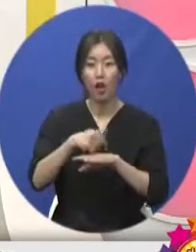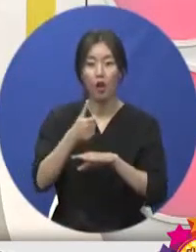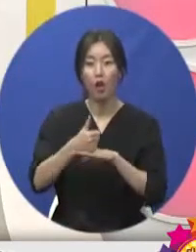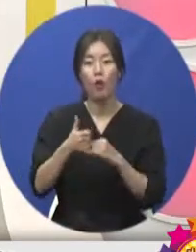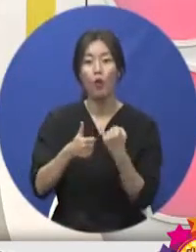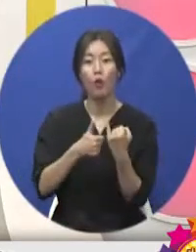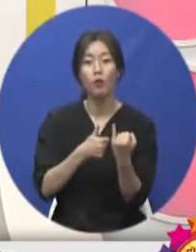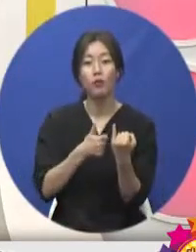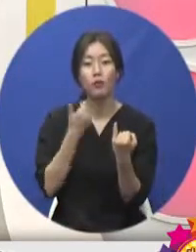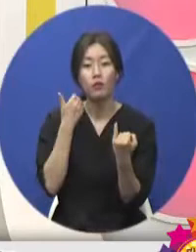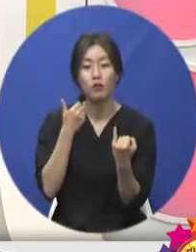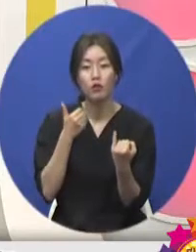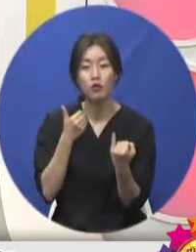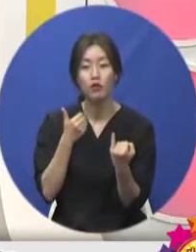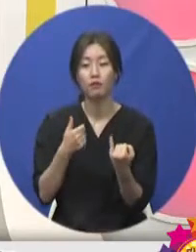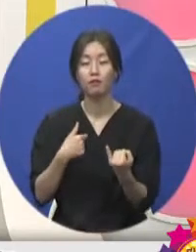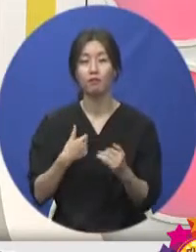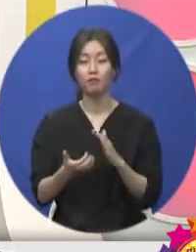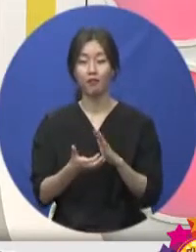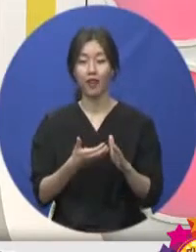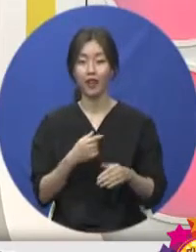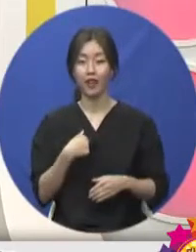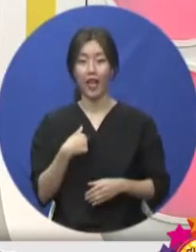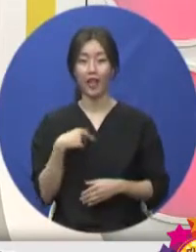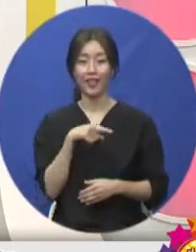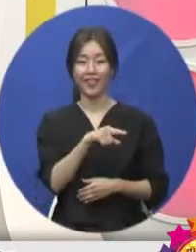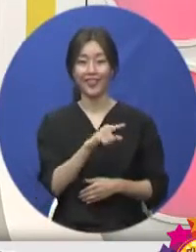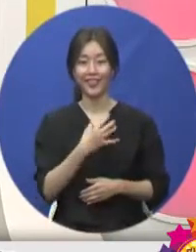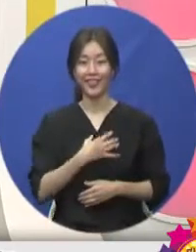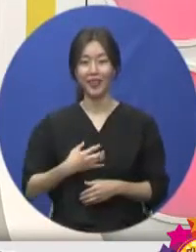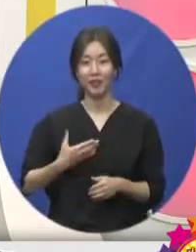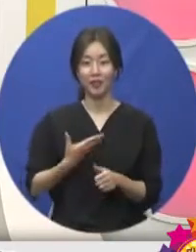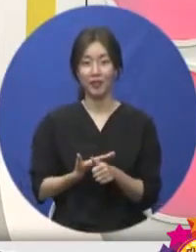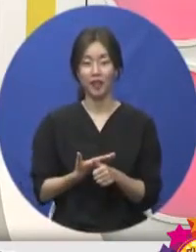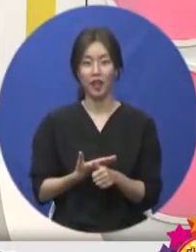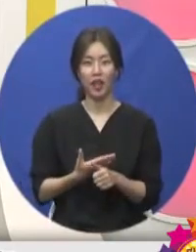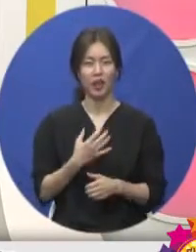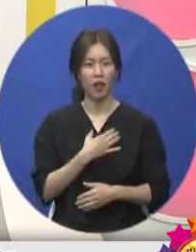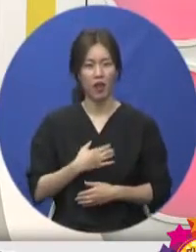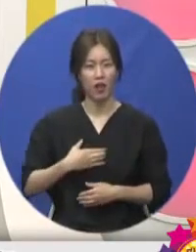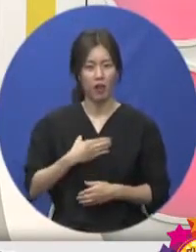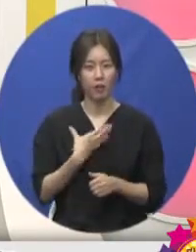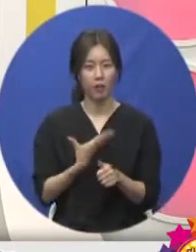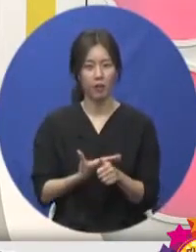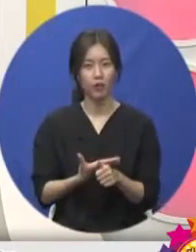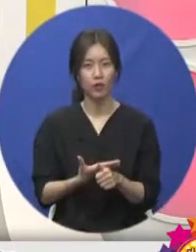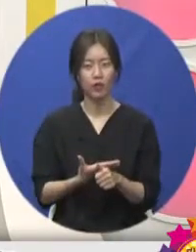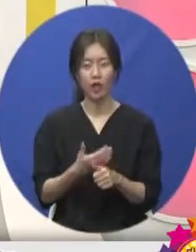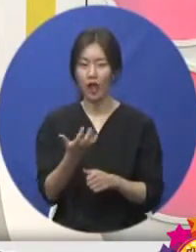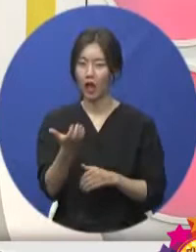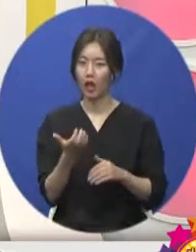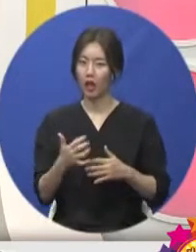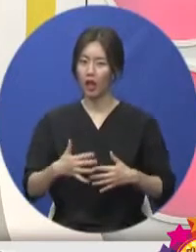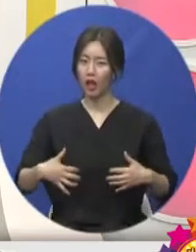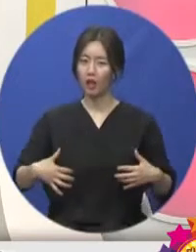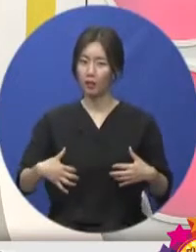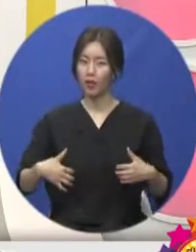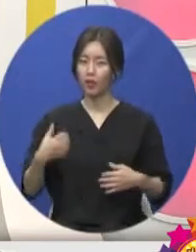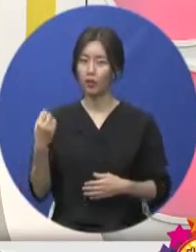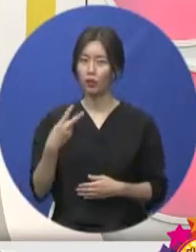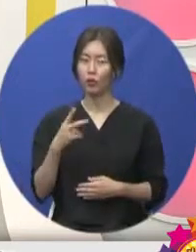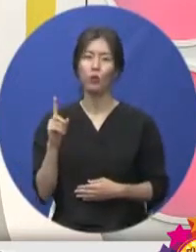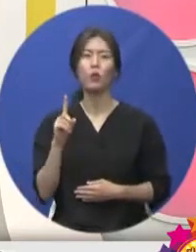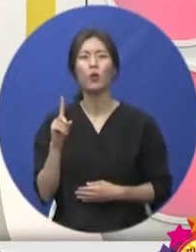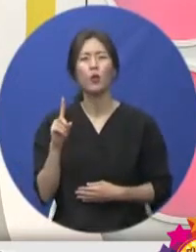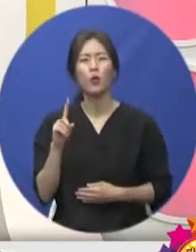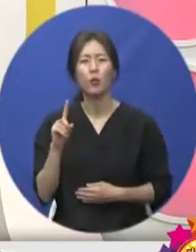내가 여정희 씨를 괴롭힌다고 그랬는데 괴롭힌 왕비가 있어. 누구? 괴롭힌 왕비? 네. 아까 갈비 나왔고 네. 또 아까